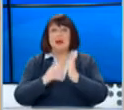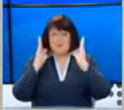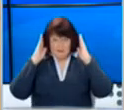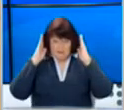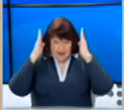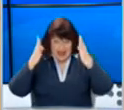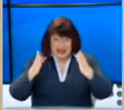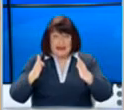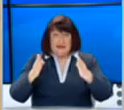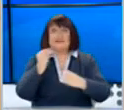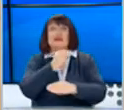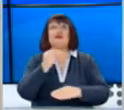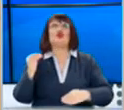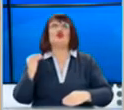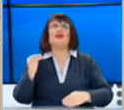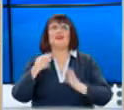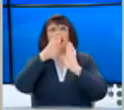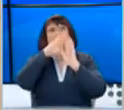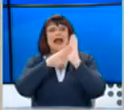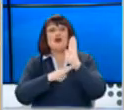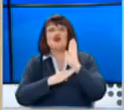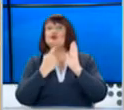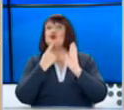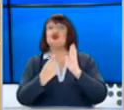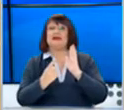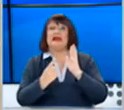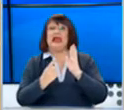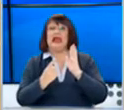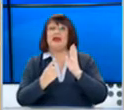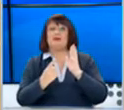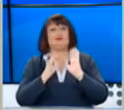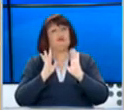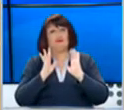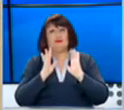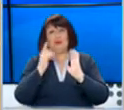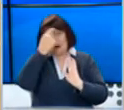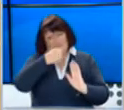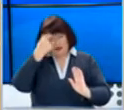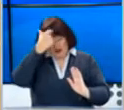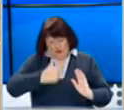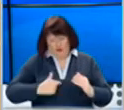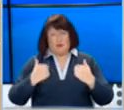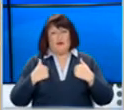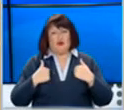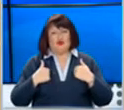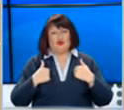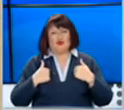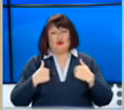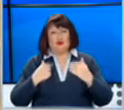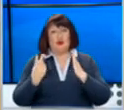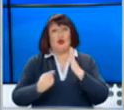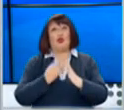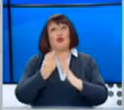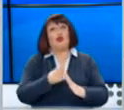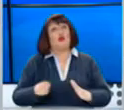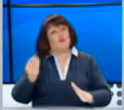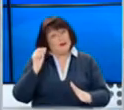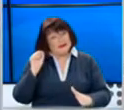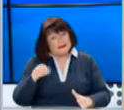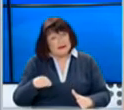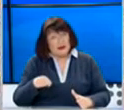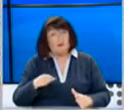προσιλωμένοι σε αυτό το οποίο ορίζει ο κανονισμός της Βουλής και δεν εξαιρώ προφανώς τον εαυτό μου. Να διπλασιάσουμε ενδεχομένως τον χρόνο ο